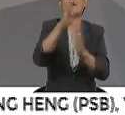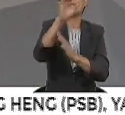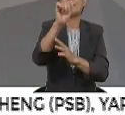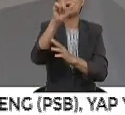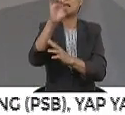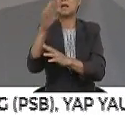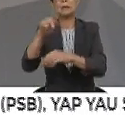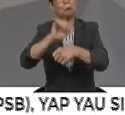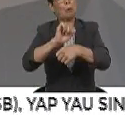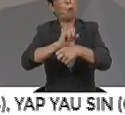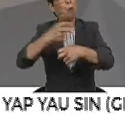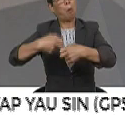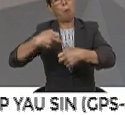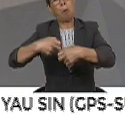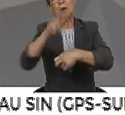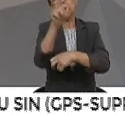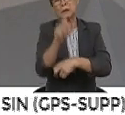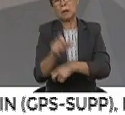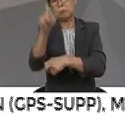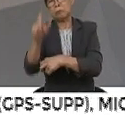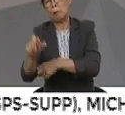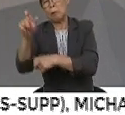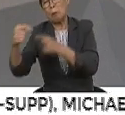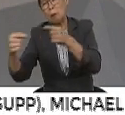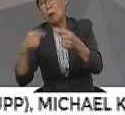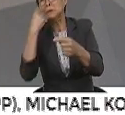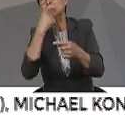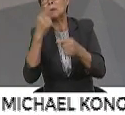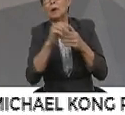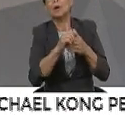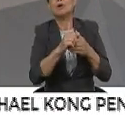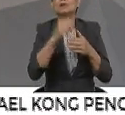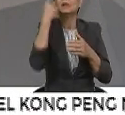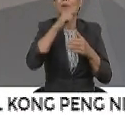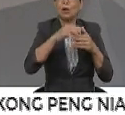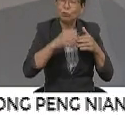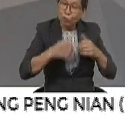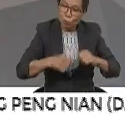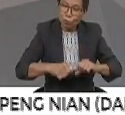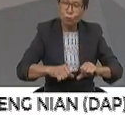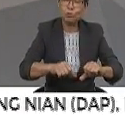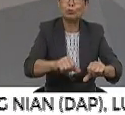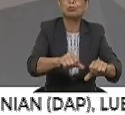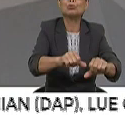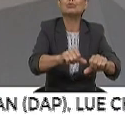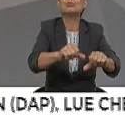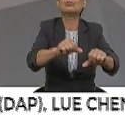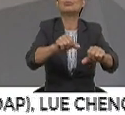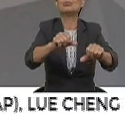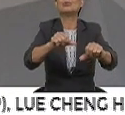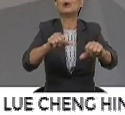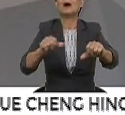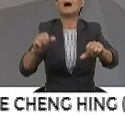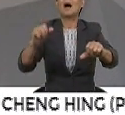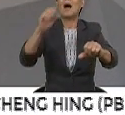satu tugas sukar bagi calon-calon bertanding dan siapa yang akan meneruskan Legacy mendiang tasyawma single aku